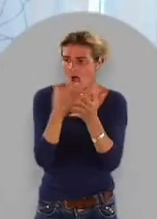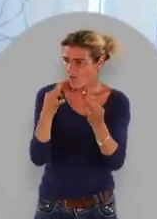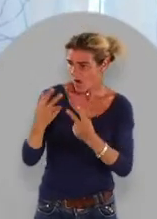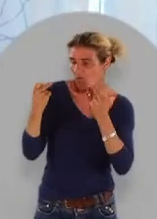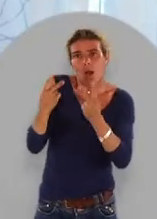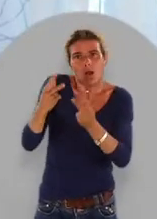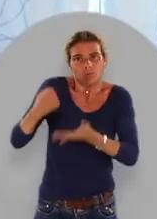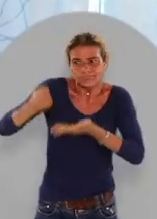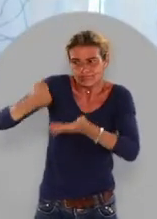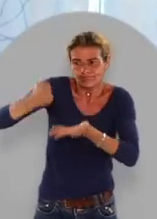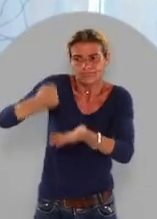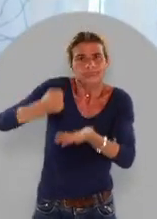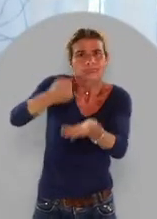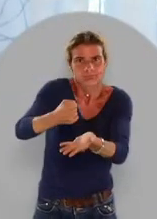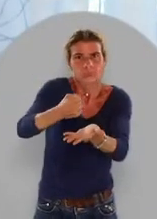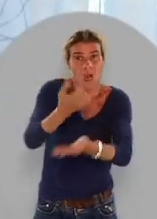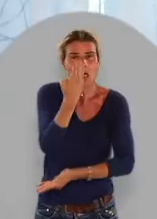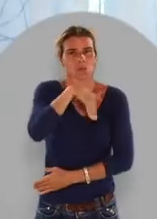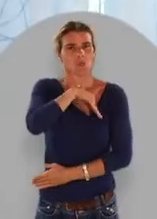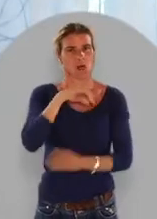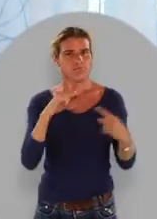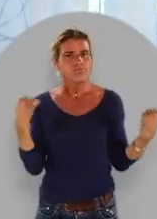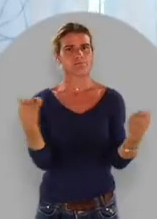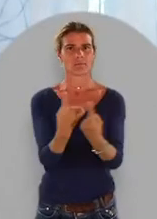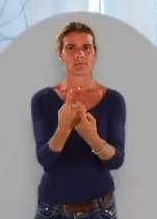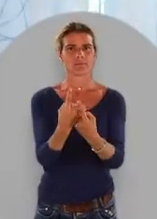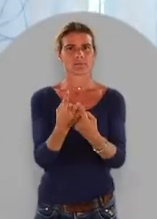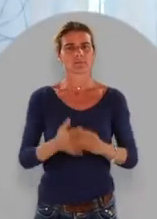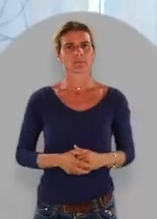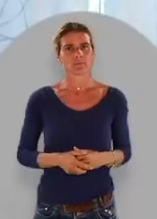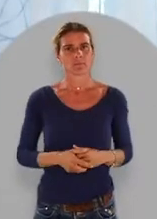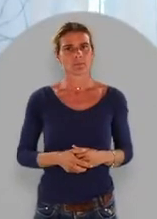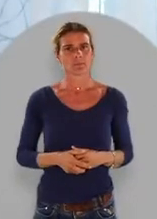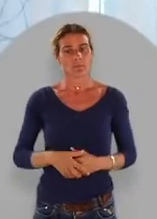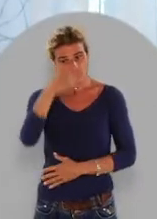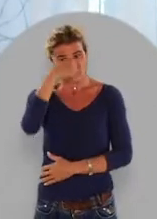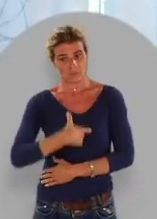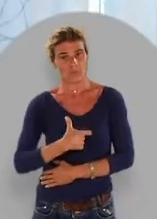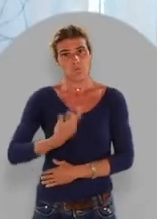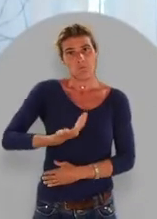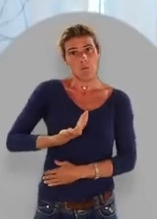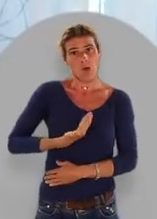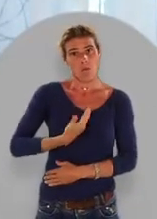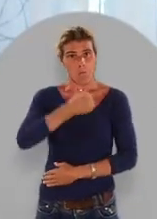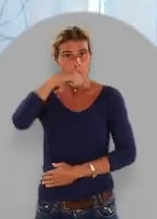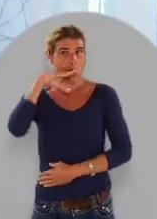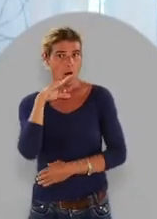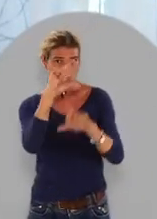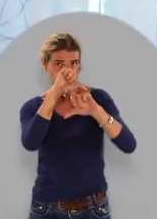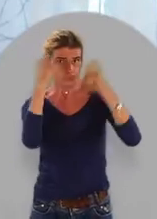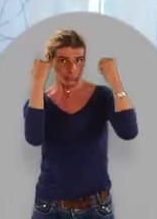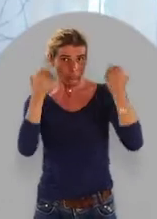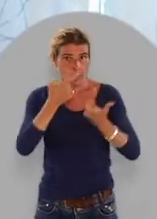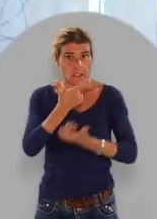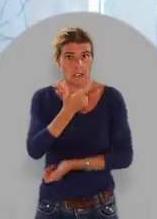valeurs le sens des responsabilités être une mère ou un parent aujourd'hui n'est pas